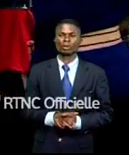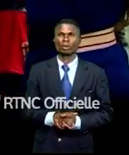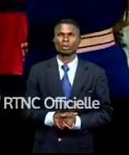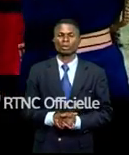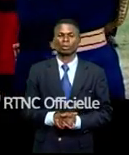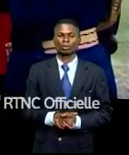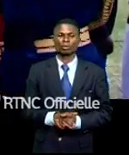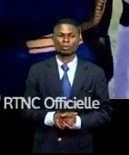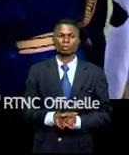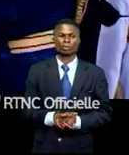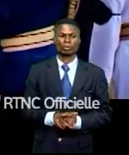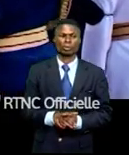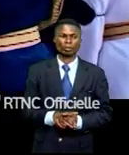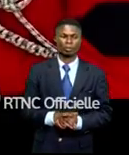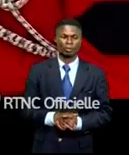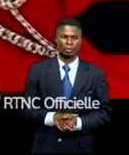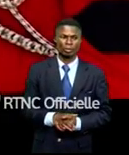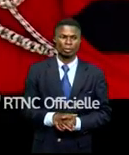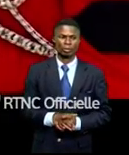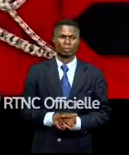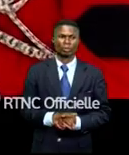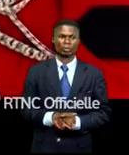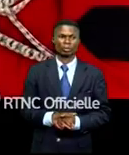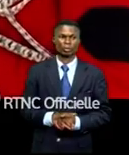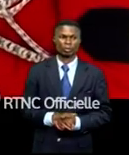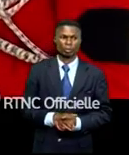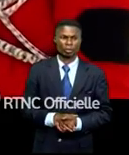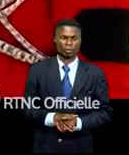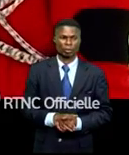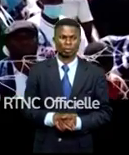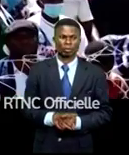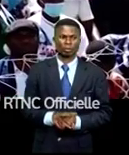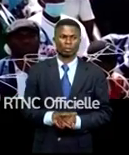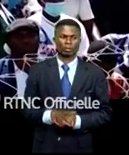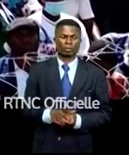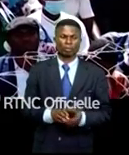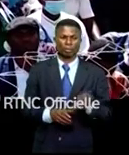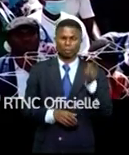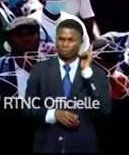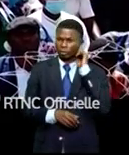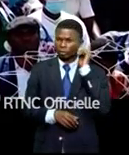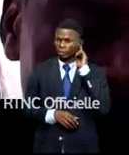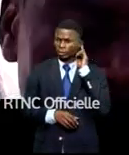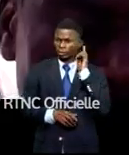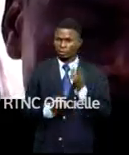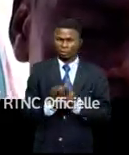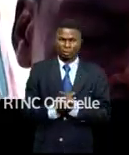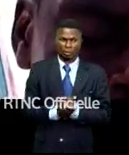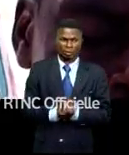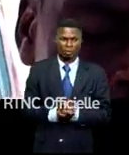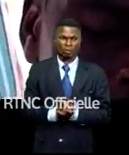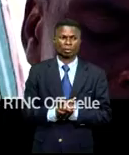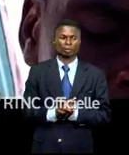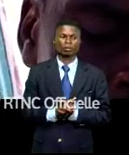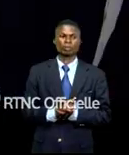transformée en capitale politique et administrative de son pays. C'est au stade national de Dodoma qu'a été organisée la cérémonie d'hommage